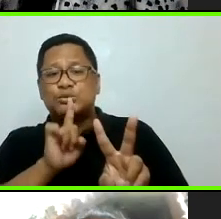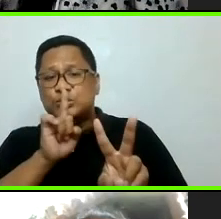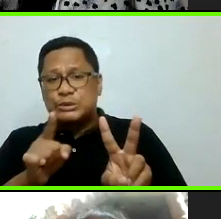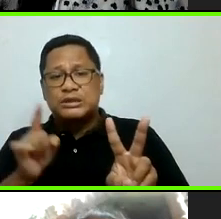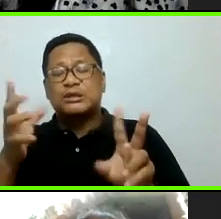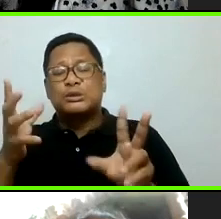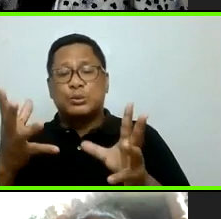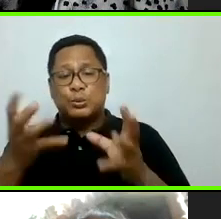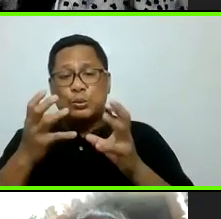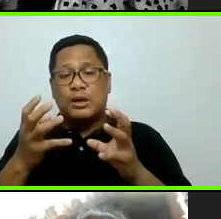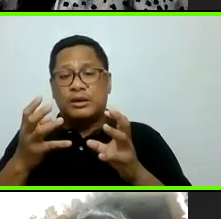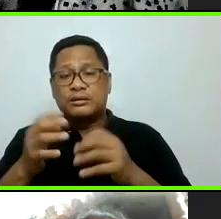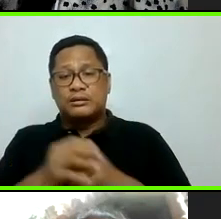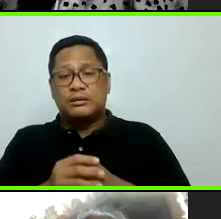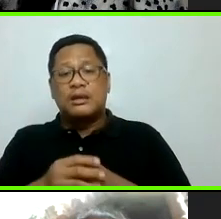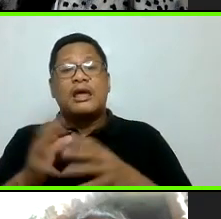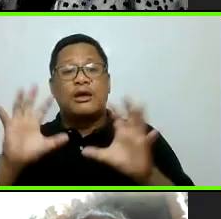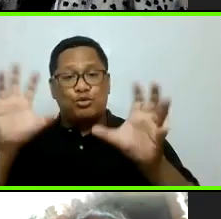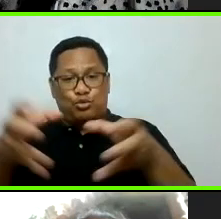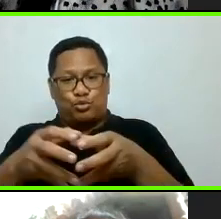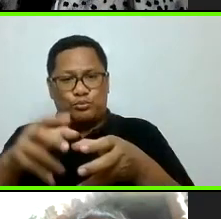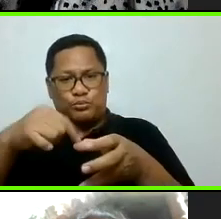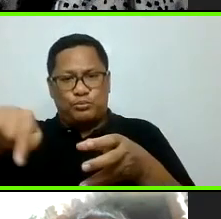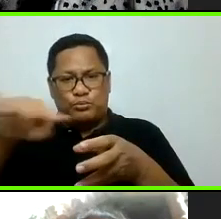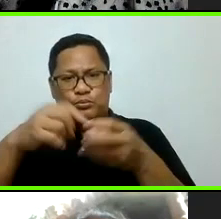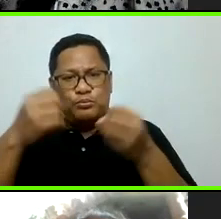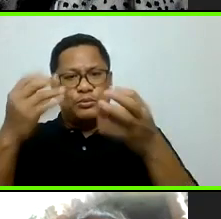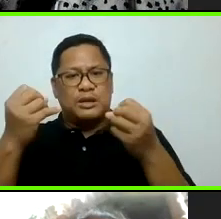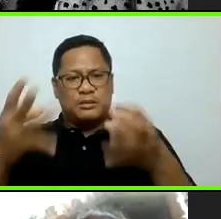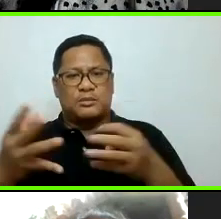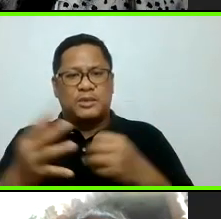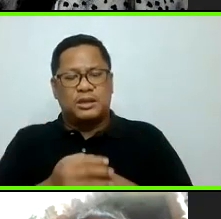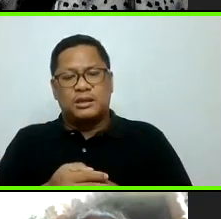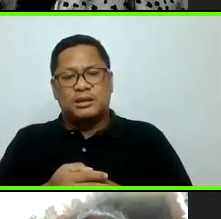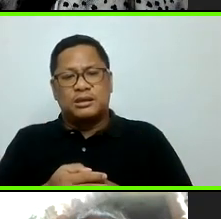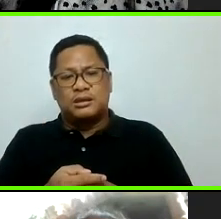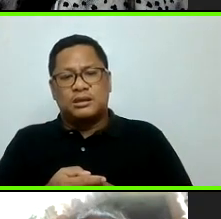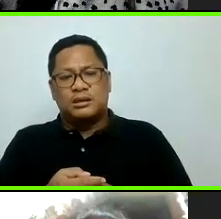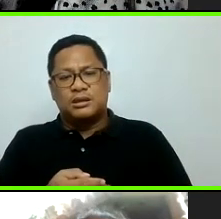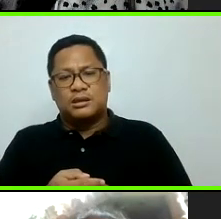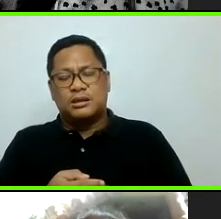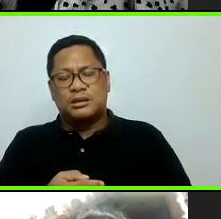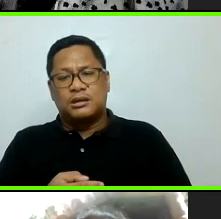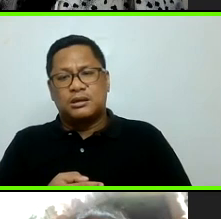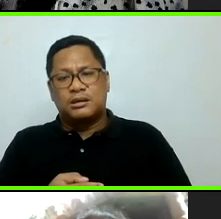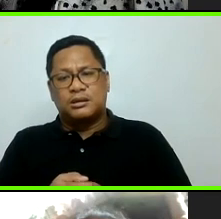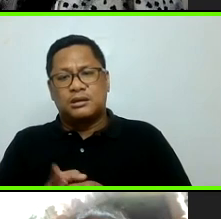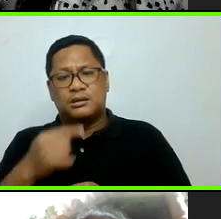nila, Ma'am Cynthia Villar, grupo ang magkakaroon ng